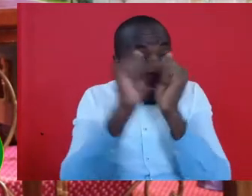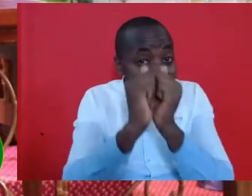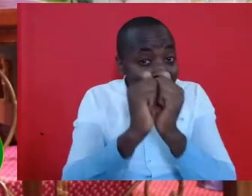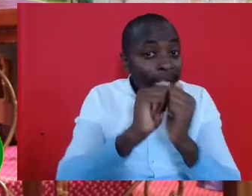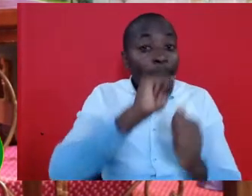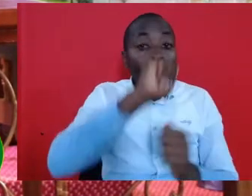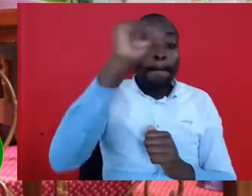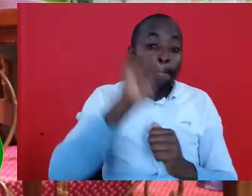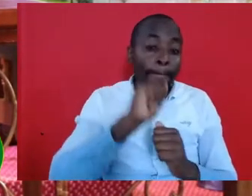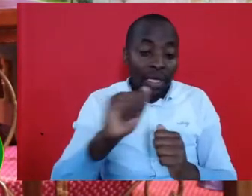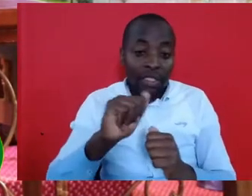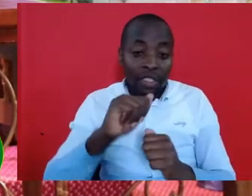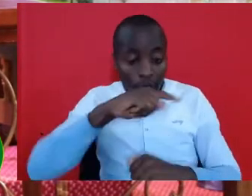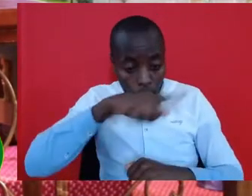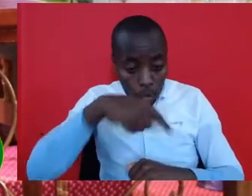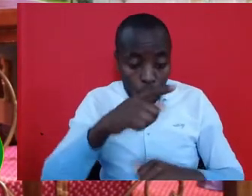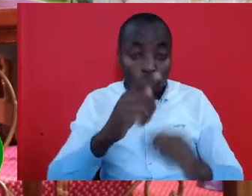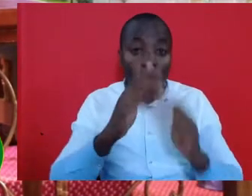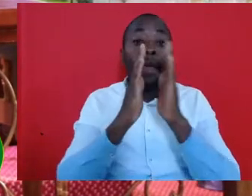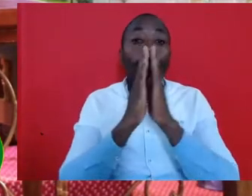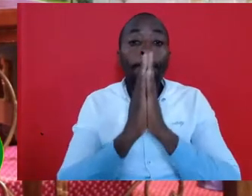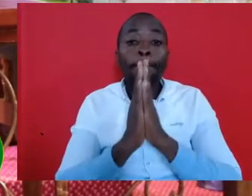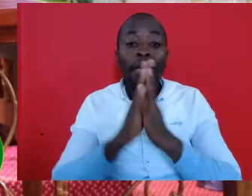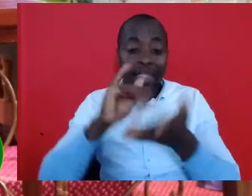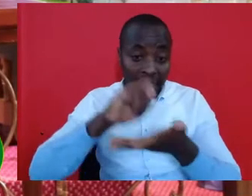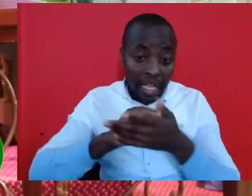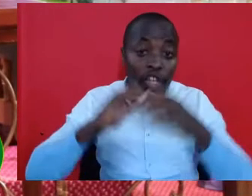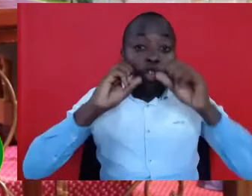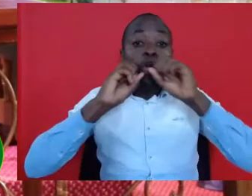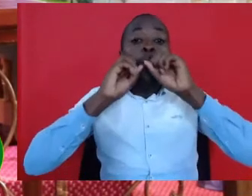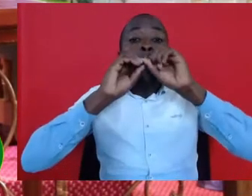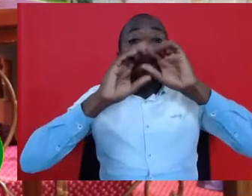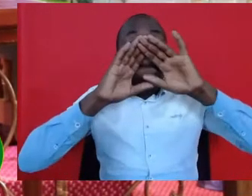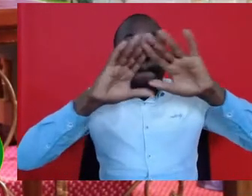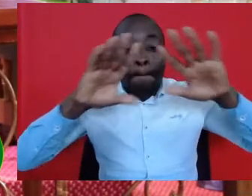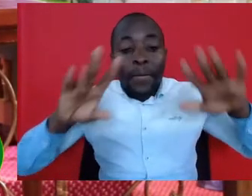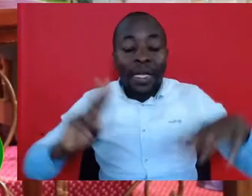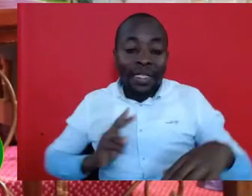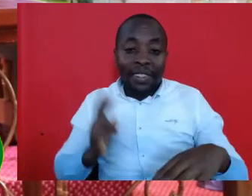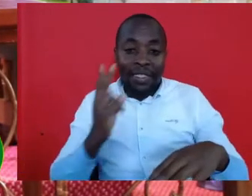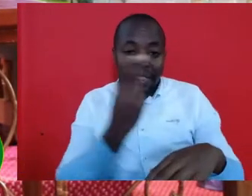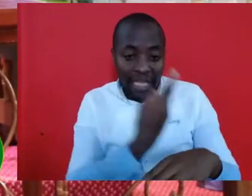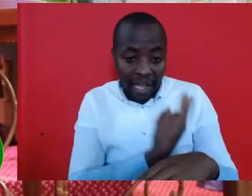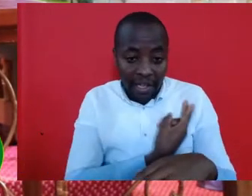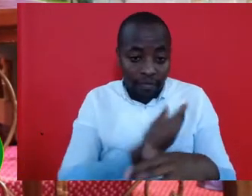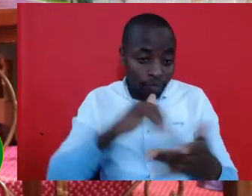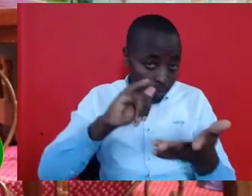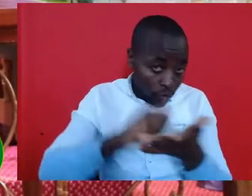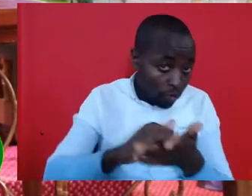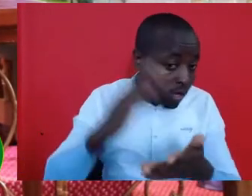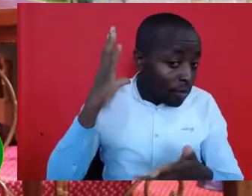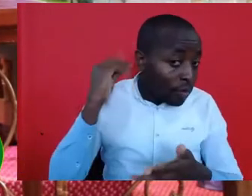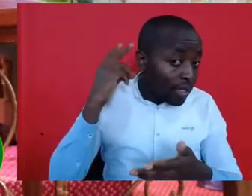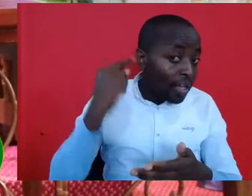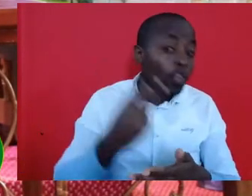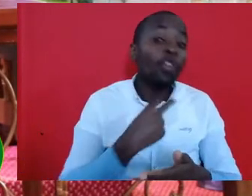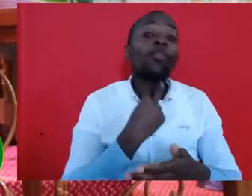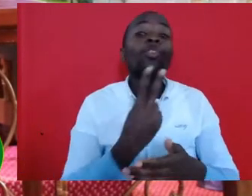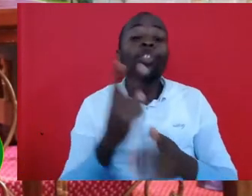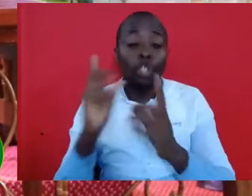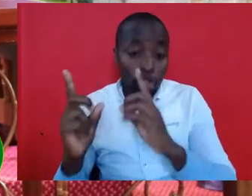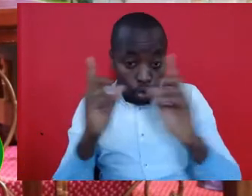Baba, tukuomba uendelee kutumiminia baraka zako ili nasi tuweze kusikia sauti yako na kutenda